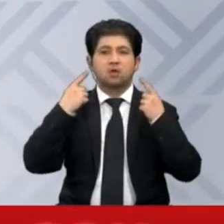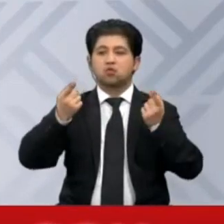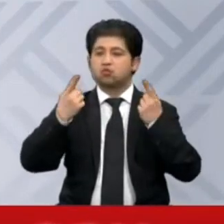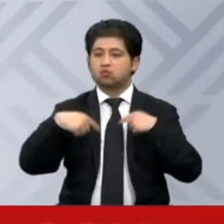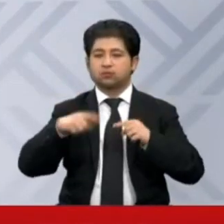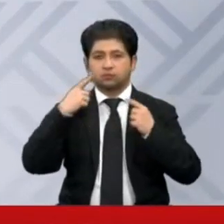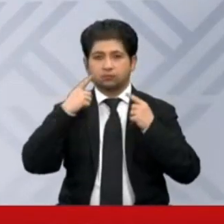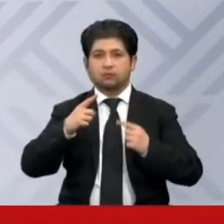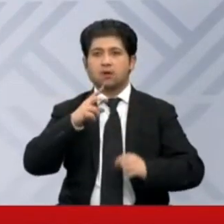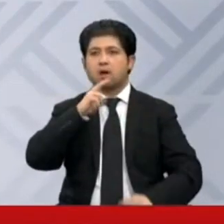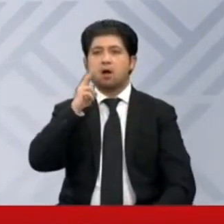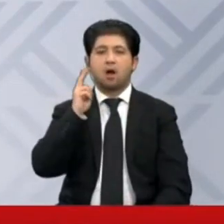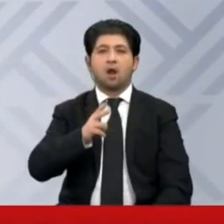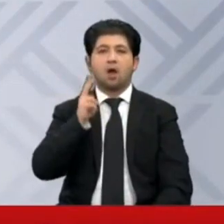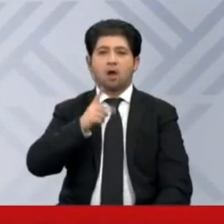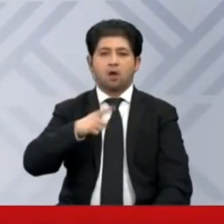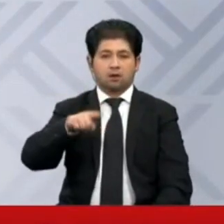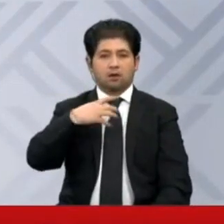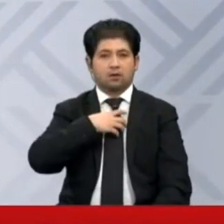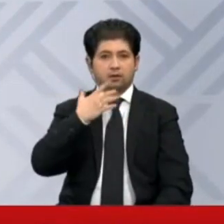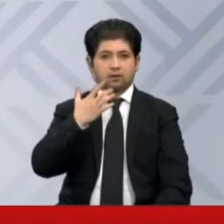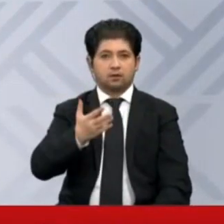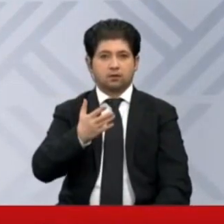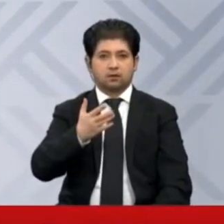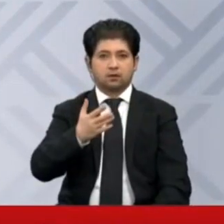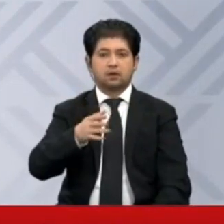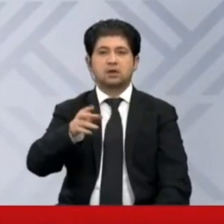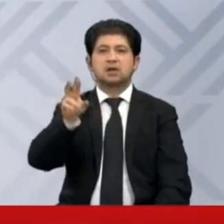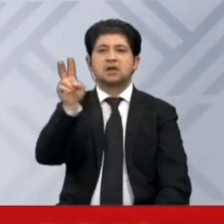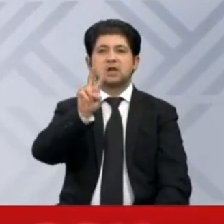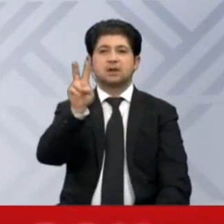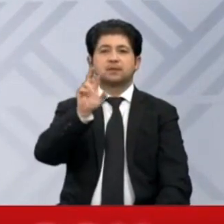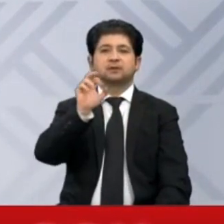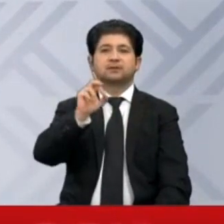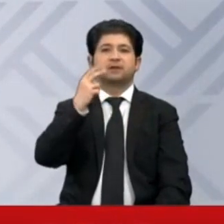larınca alınacak kararlarla